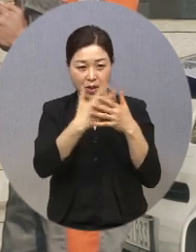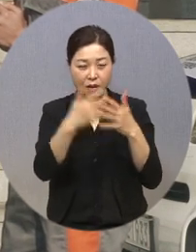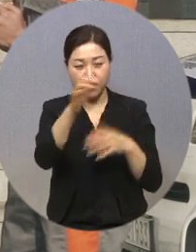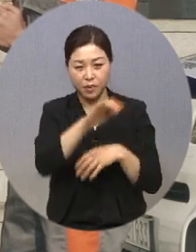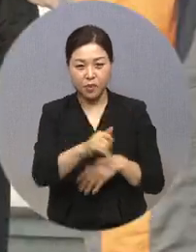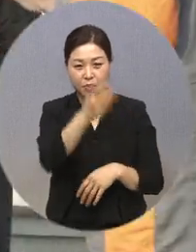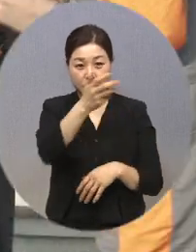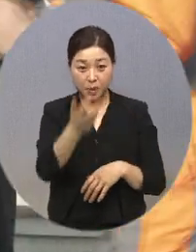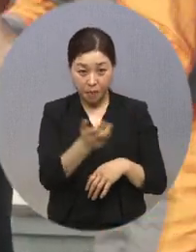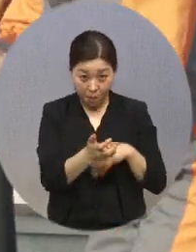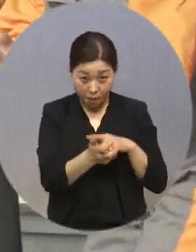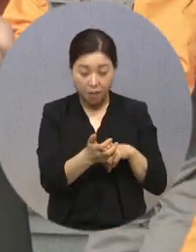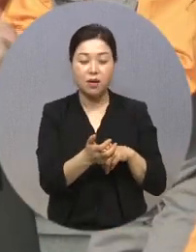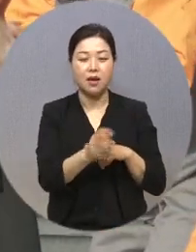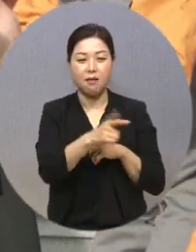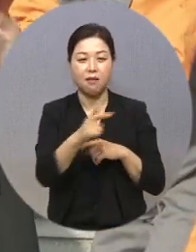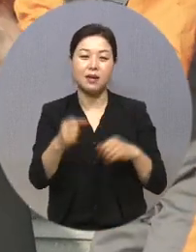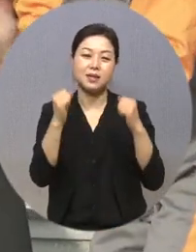함께 응원하겠습니다.